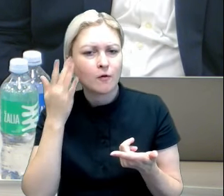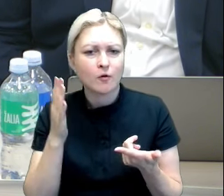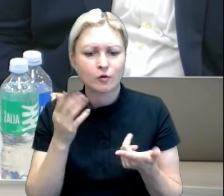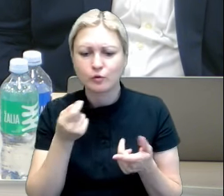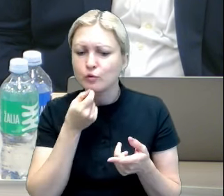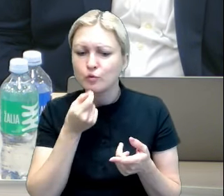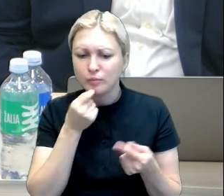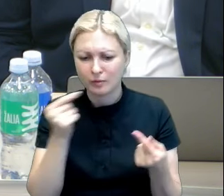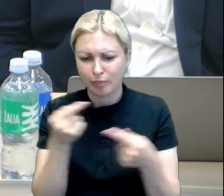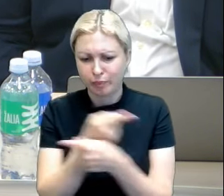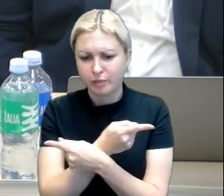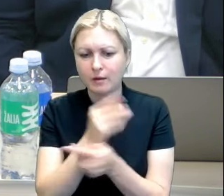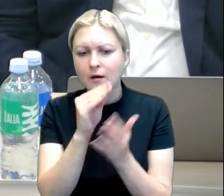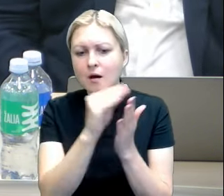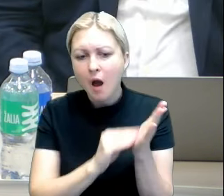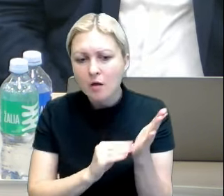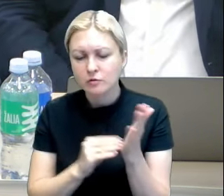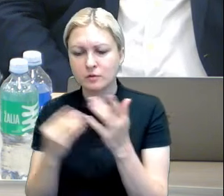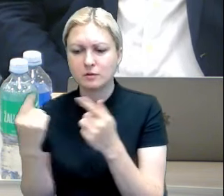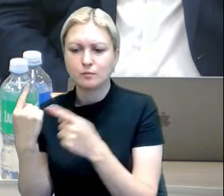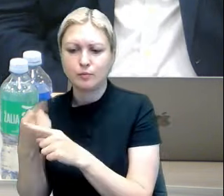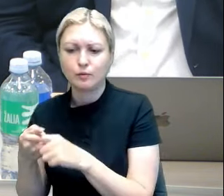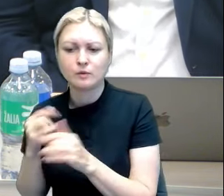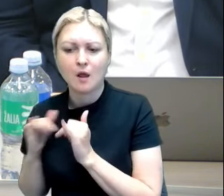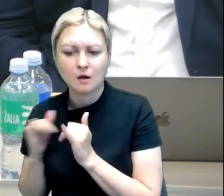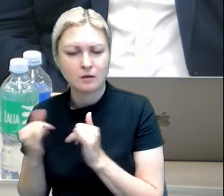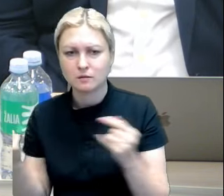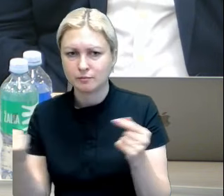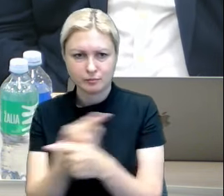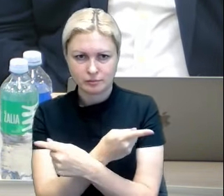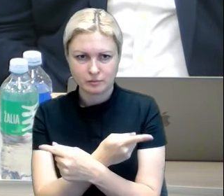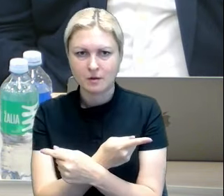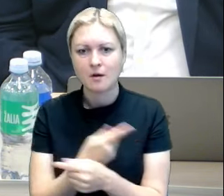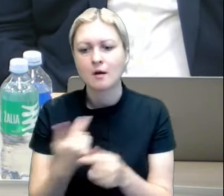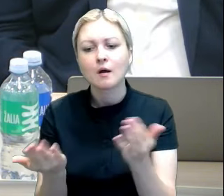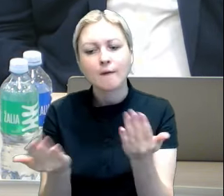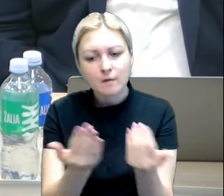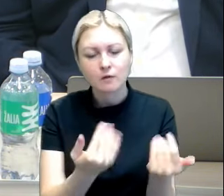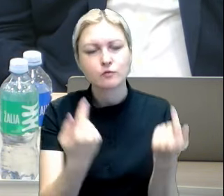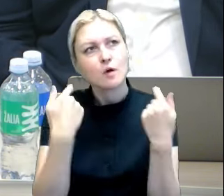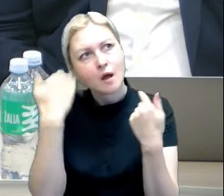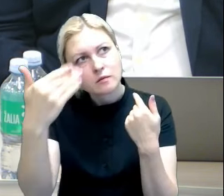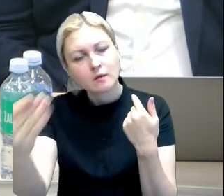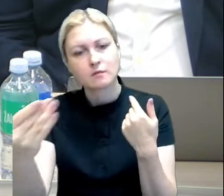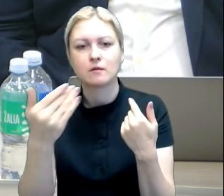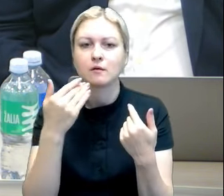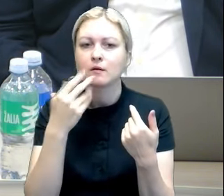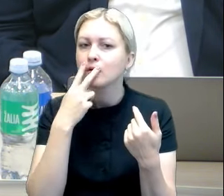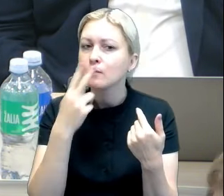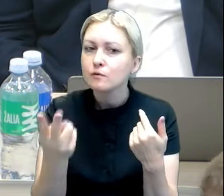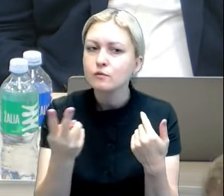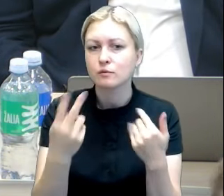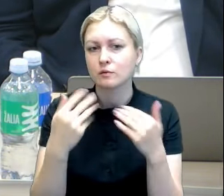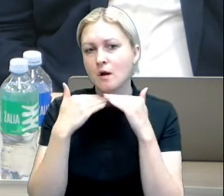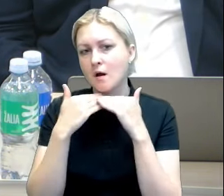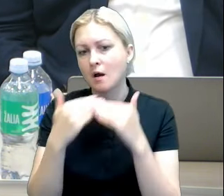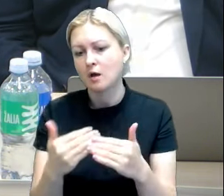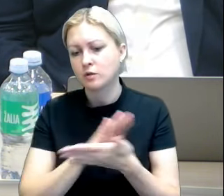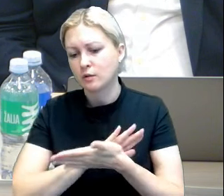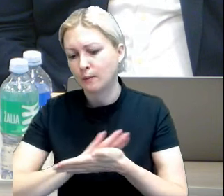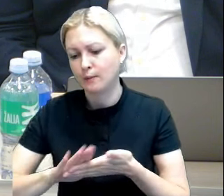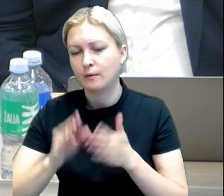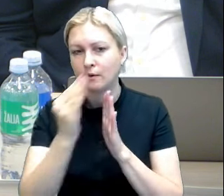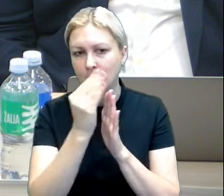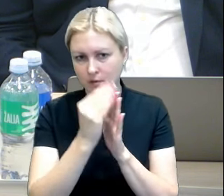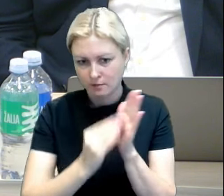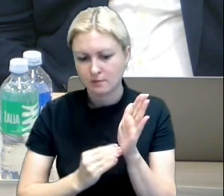iškinamajam rašte pateikiama tai aš tik tiek kviečiu kitą kartą tiesiog visur kuo kuo sklandžiau ir aiškiau teigti ir